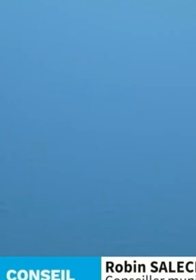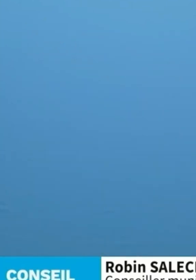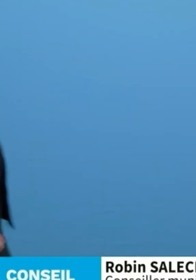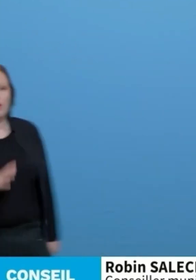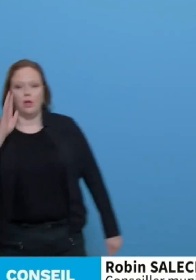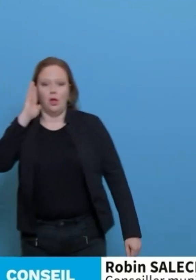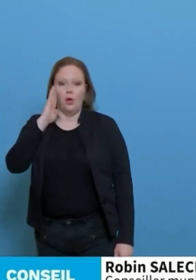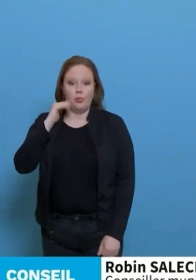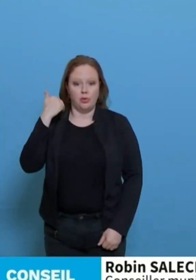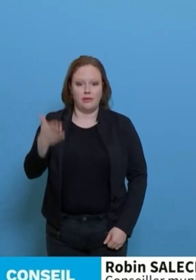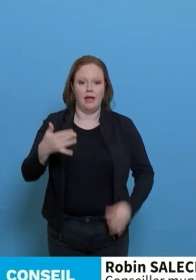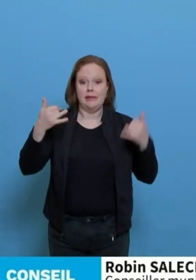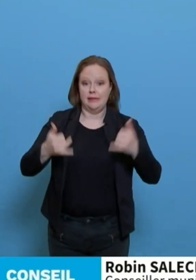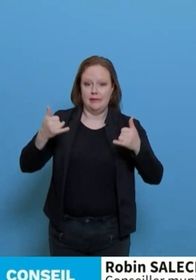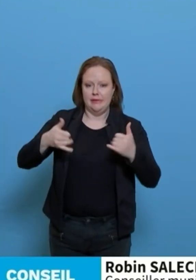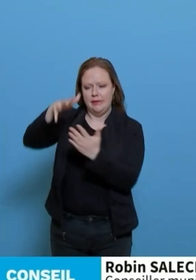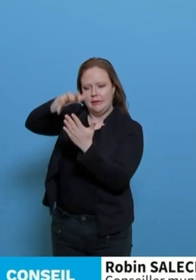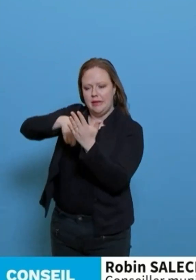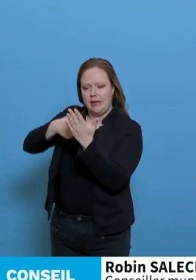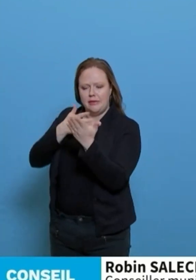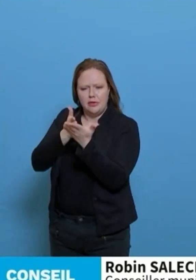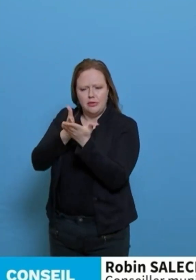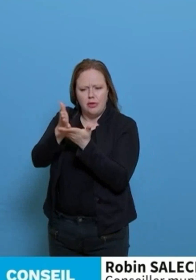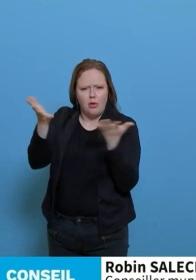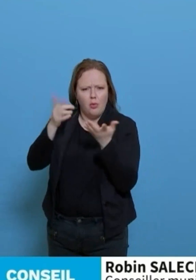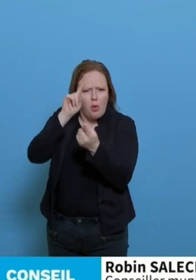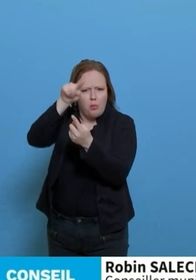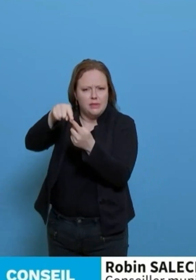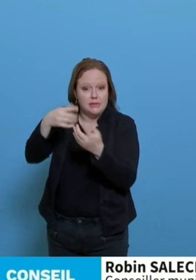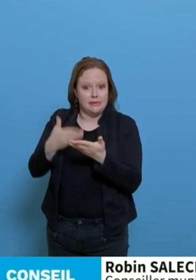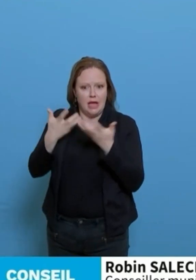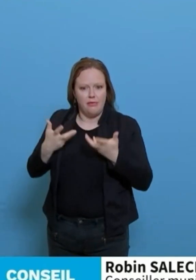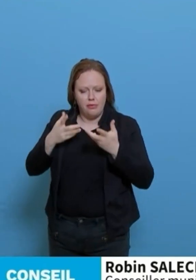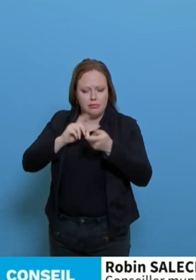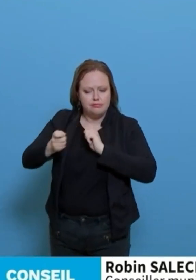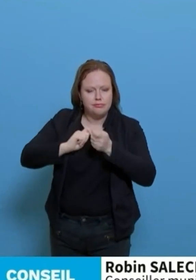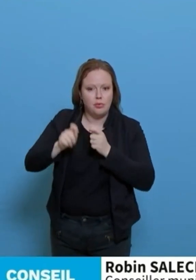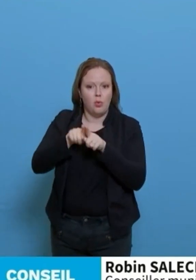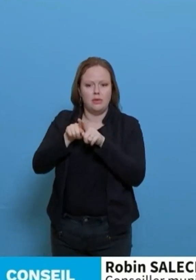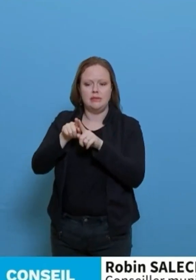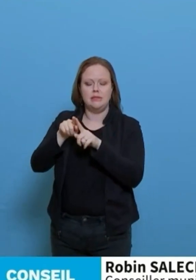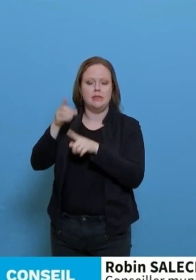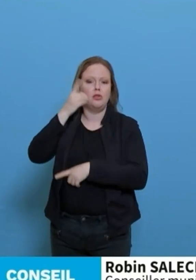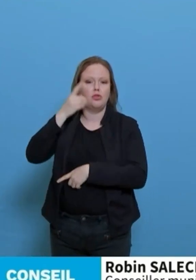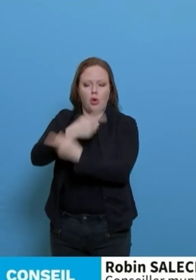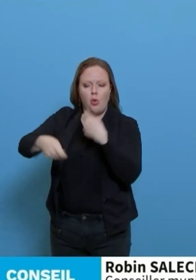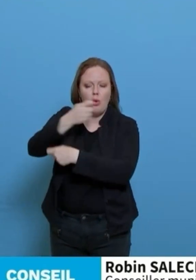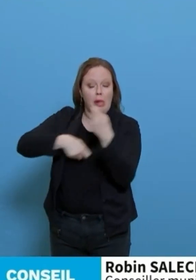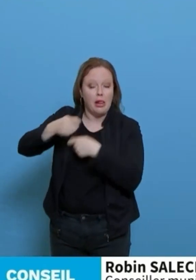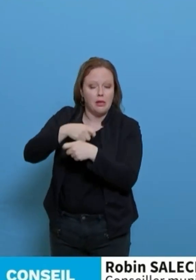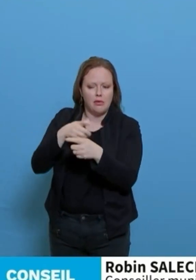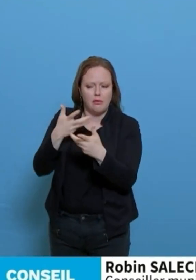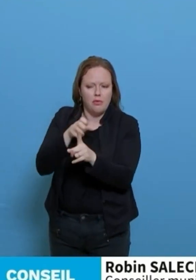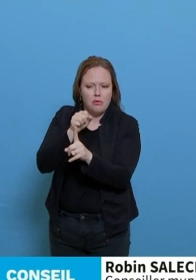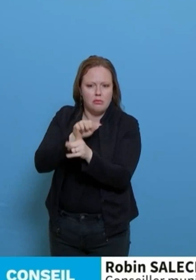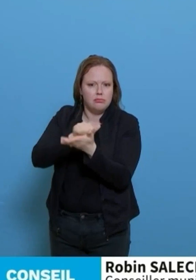sur le sens même de ce texte et puis plus globalement sur l'approche concernant cette lutte contre les narcotrafics. Je crois qu'il